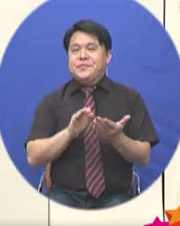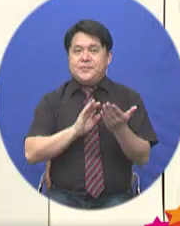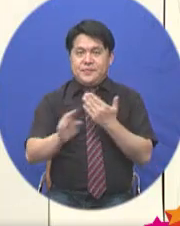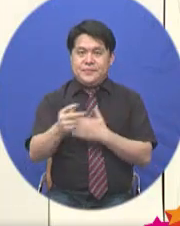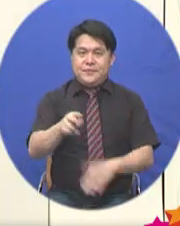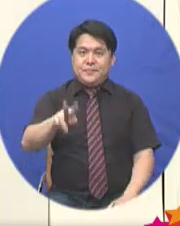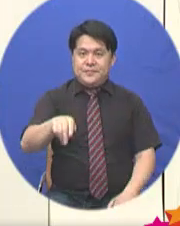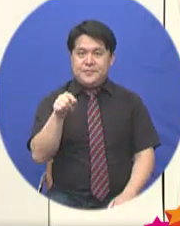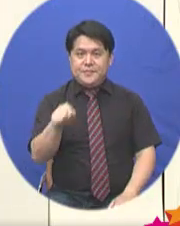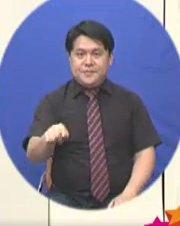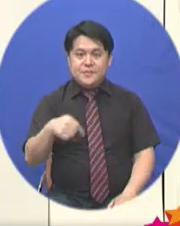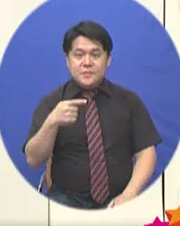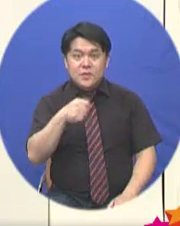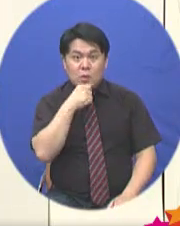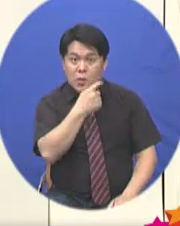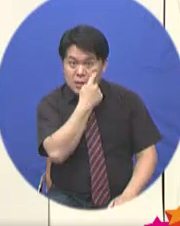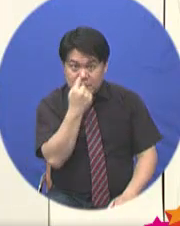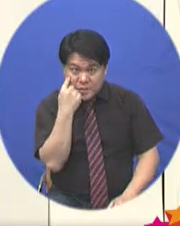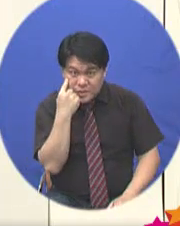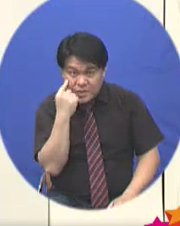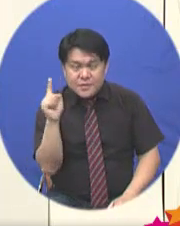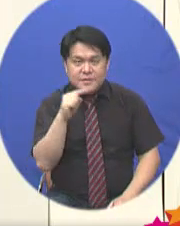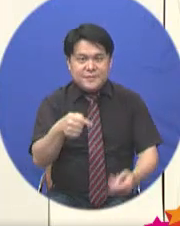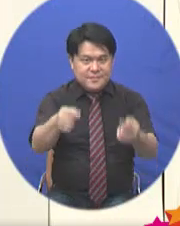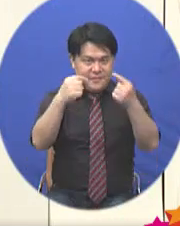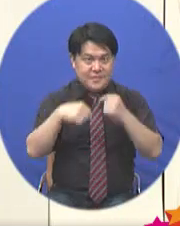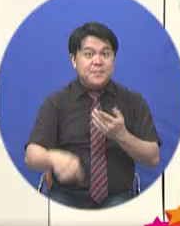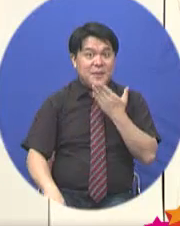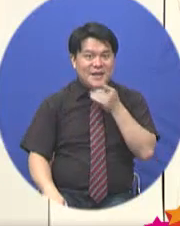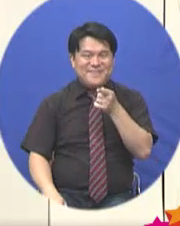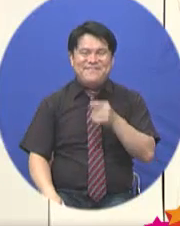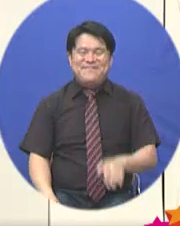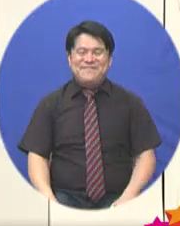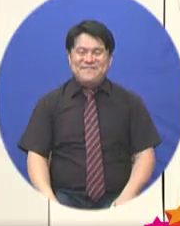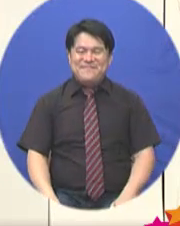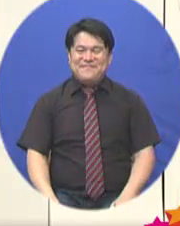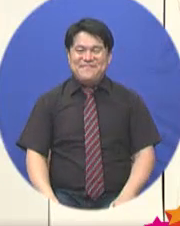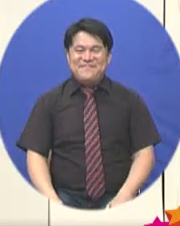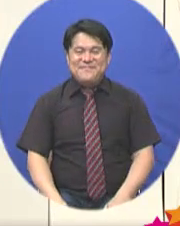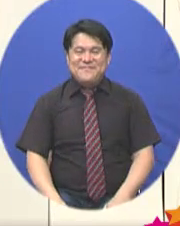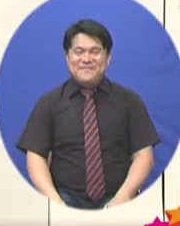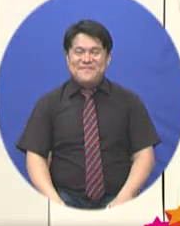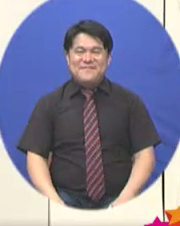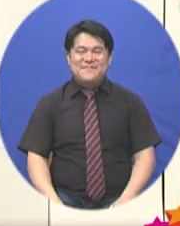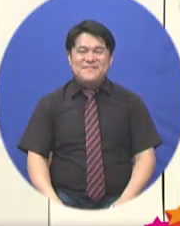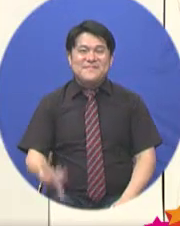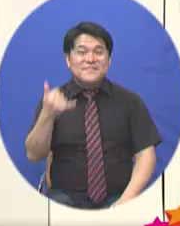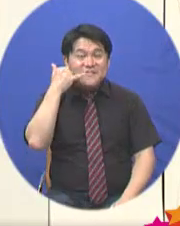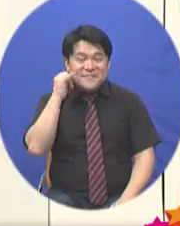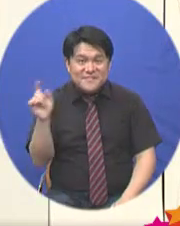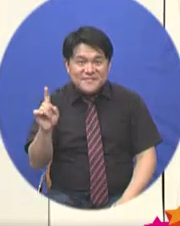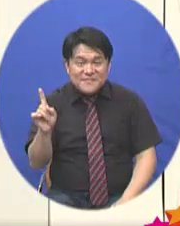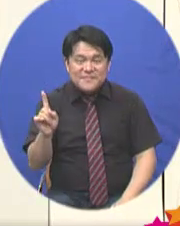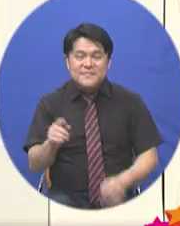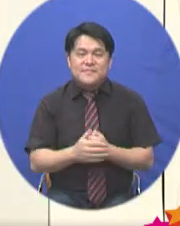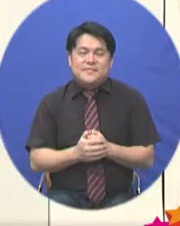점수를 확인하시면 저희와 함께 참여가 가능하십니다. 그렇습니다. 저희 네? ARS 전화는